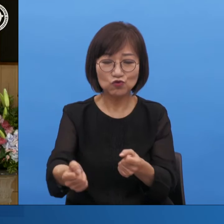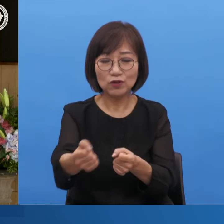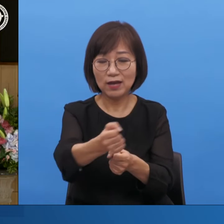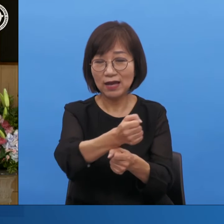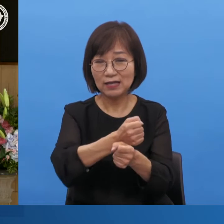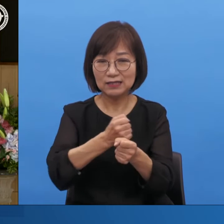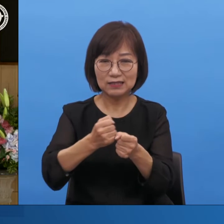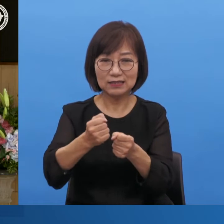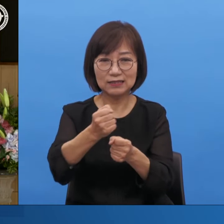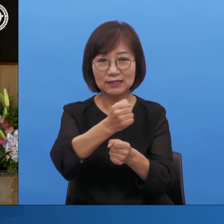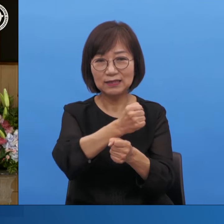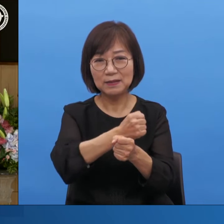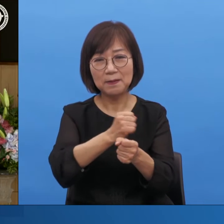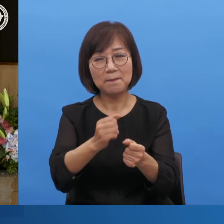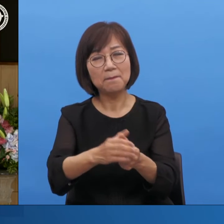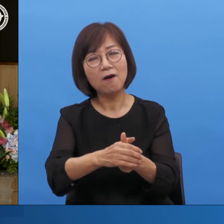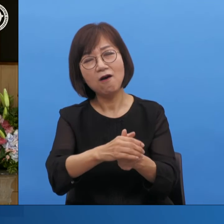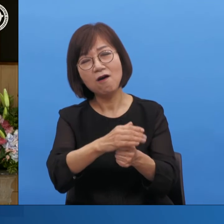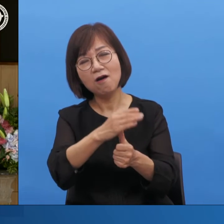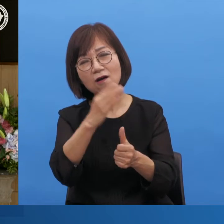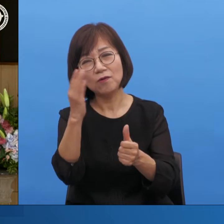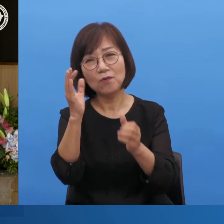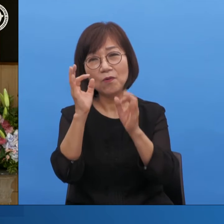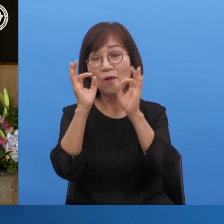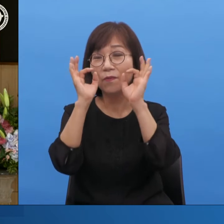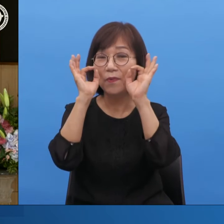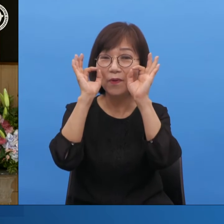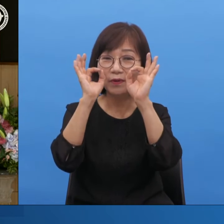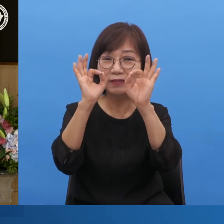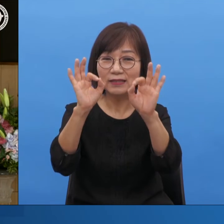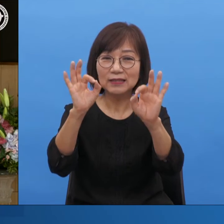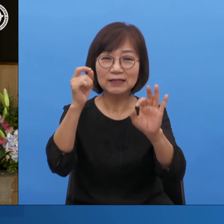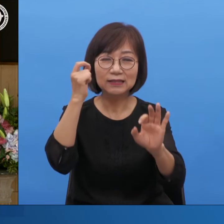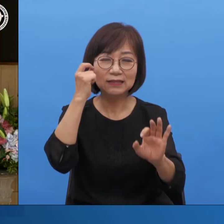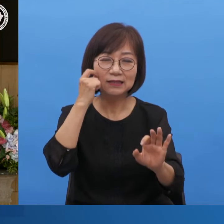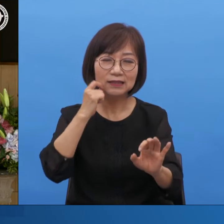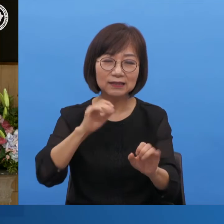중한 죄짐 벗고니